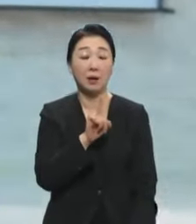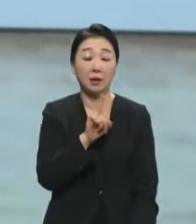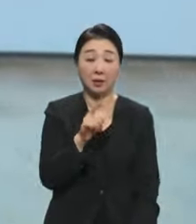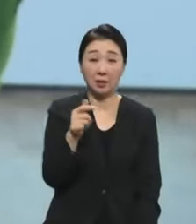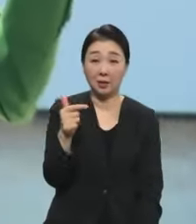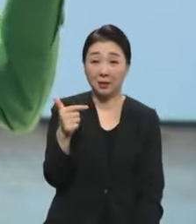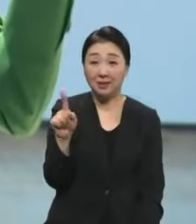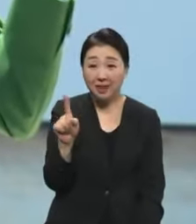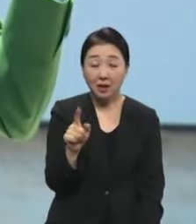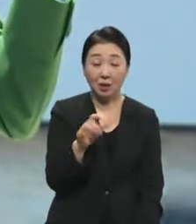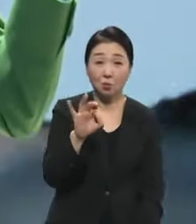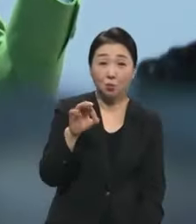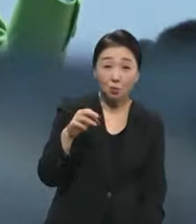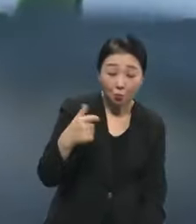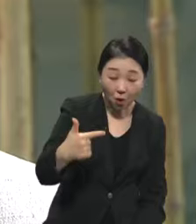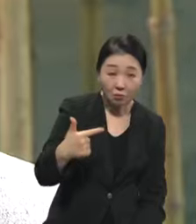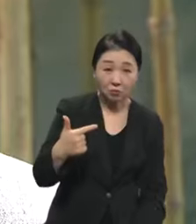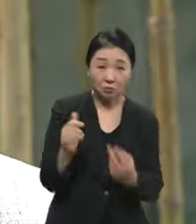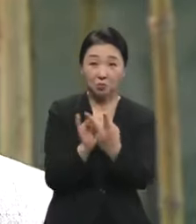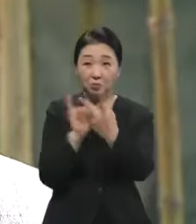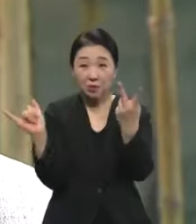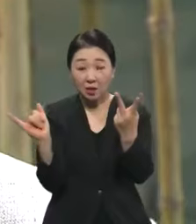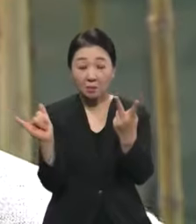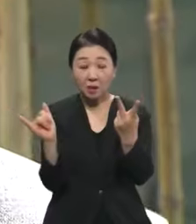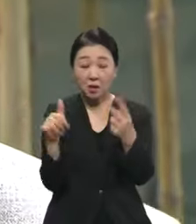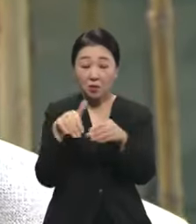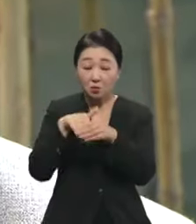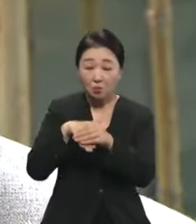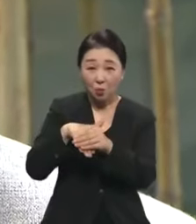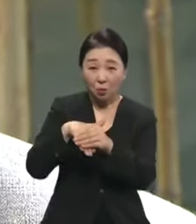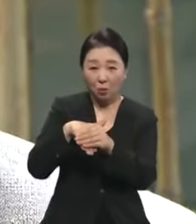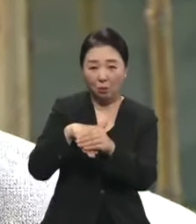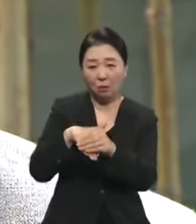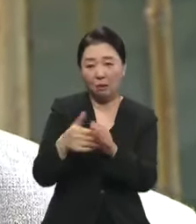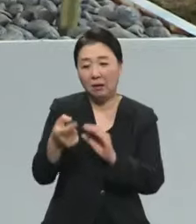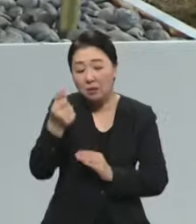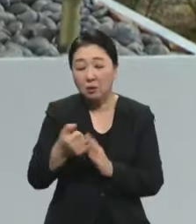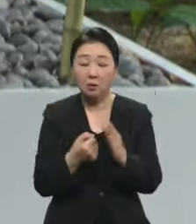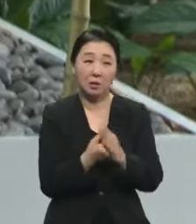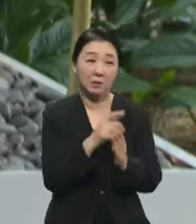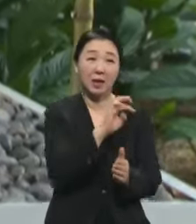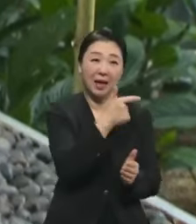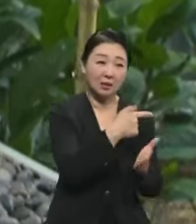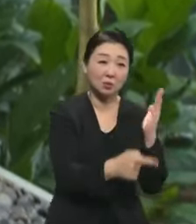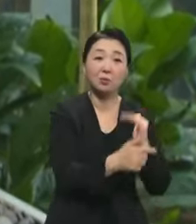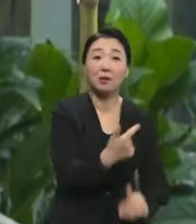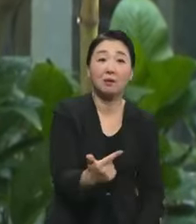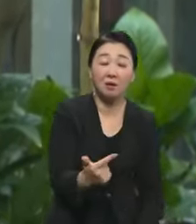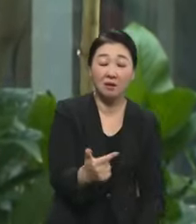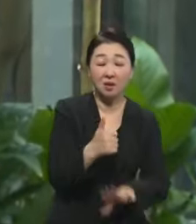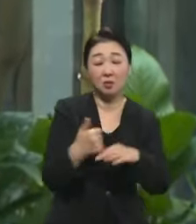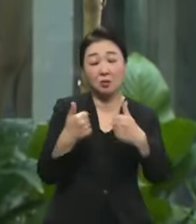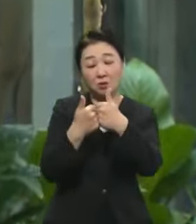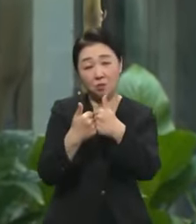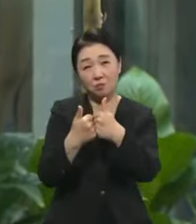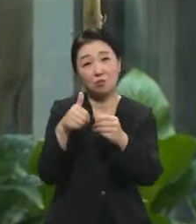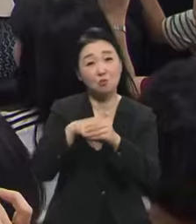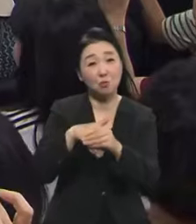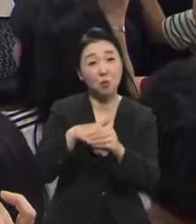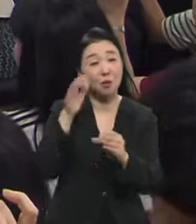두 후보 측은 낮은 투표율이 한동훈 후보에게 불리하게 작용할 것이라며 결선 투표 가능성을